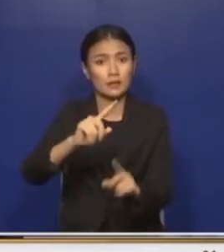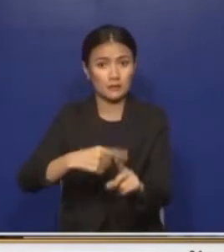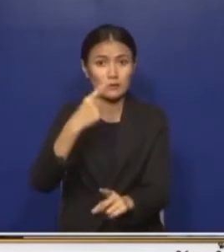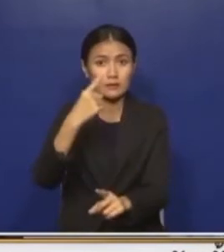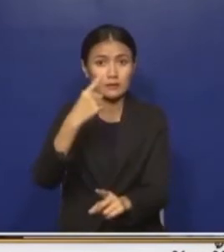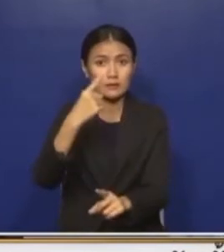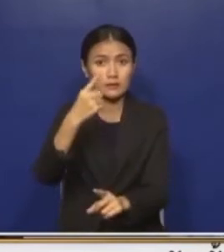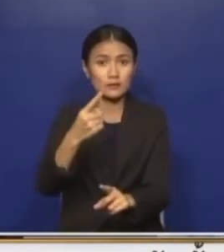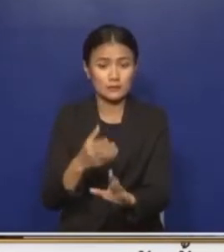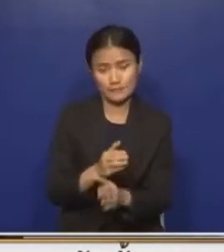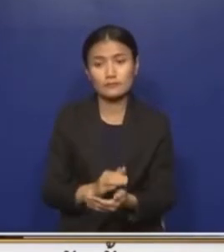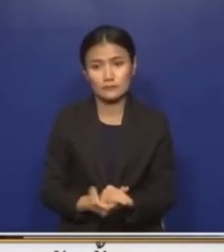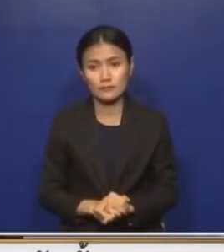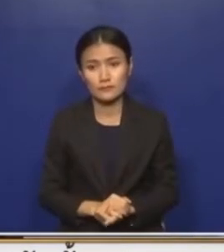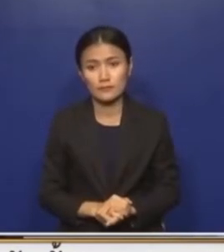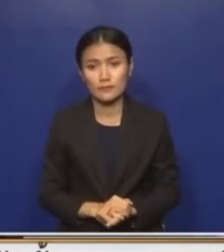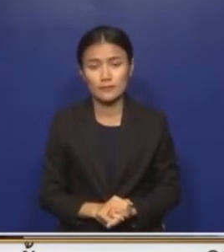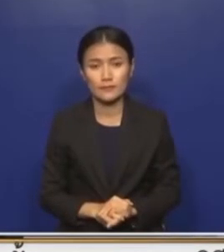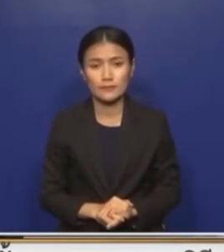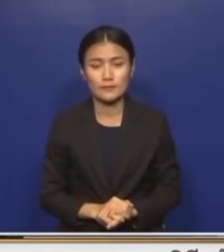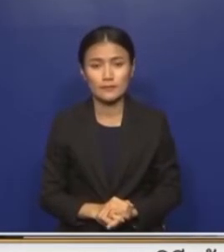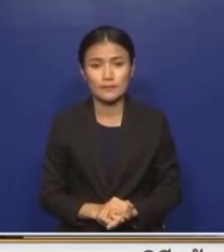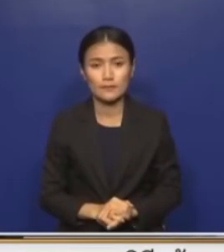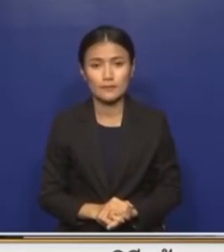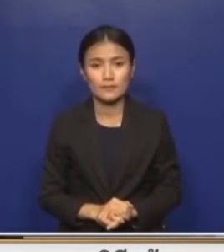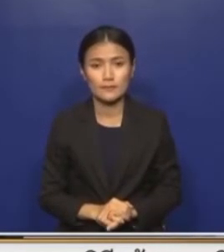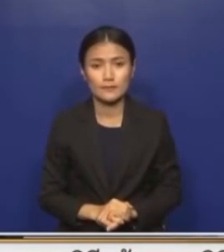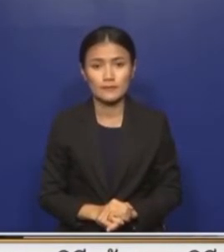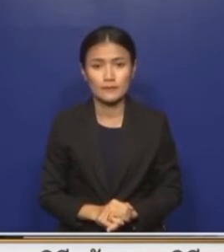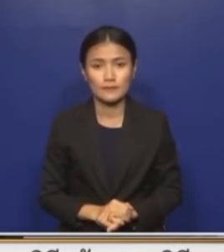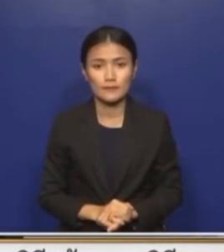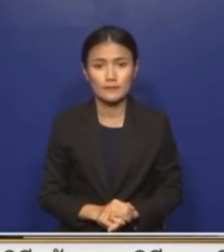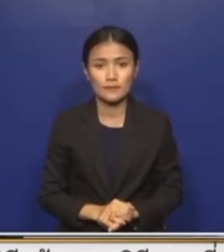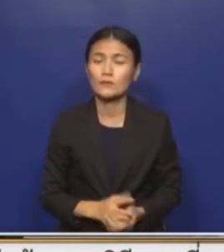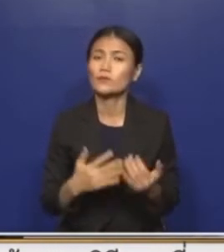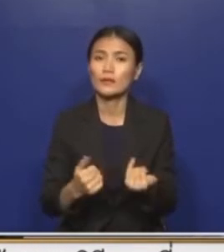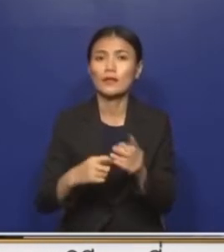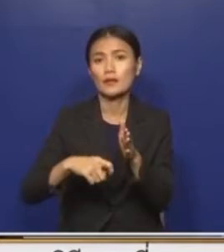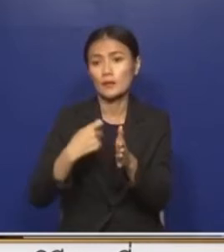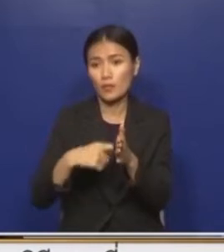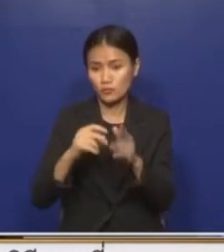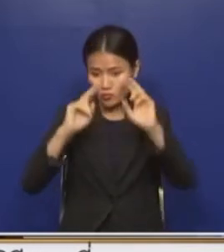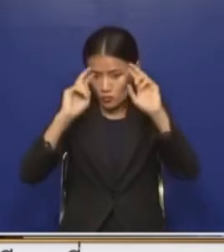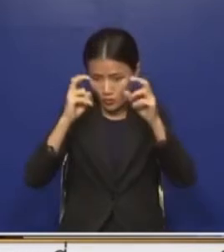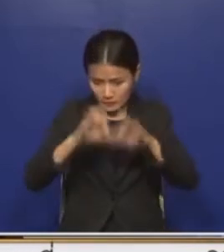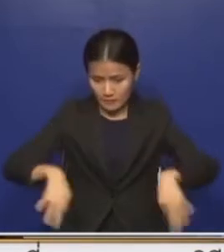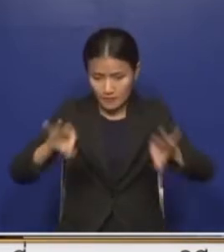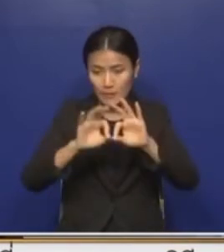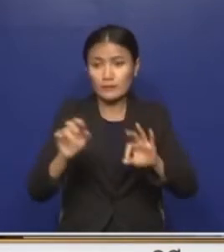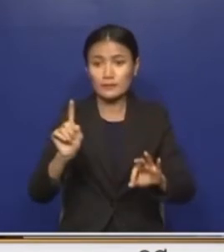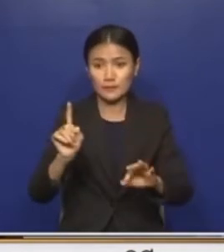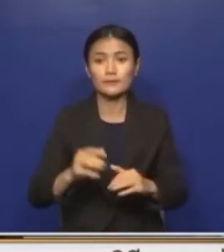มาครับผมขออนุญาตกล่าวถึงสาระสำคัญในยติดังกล่าวนักนี้นะ